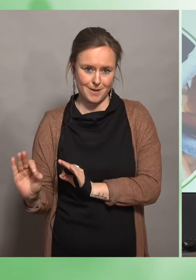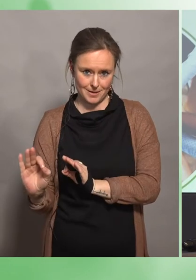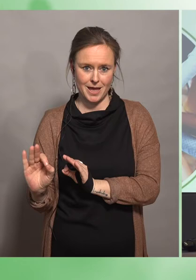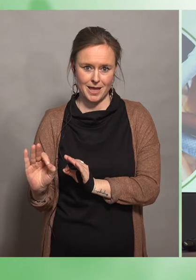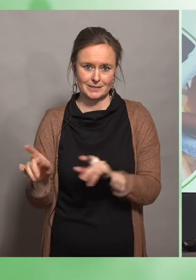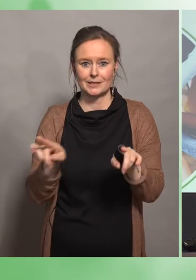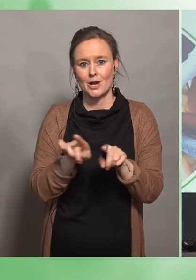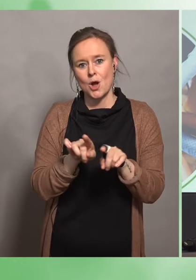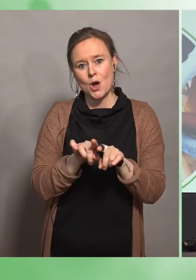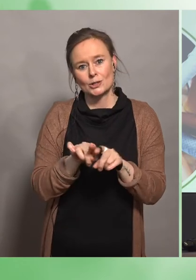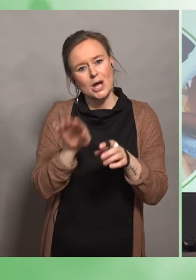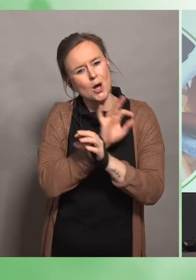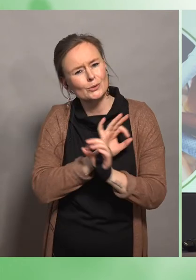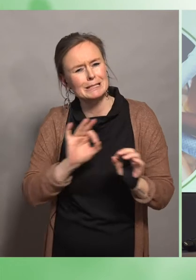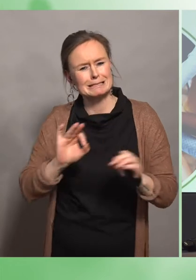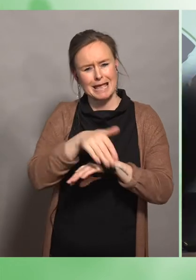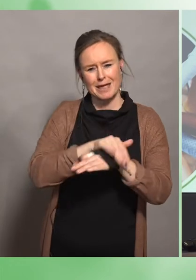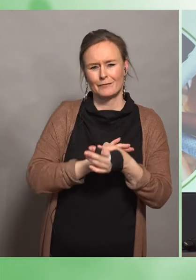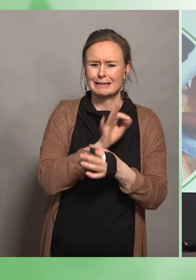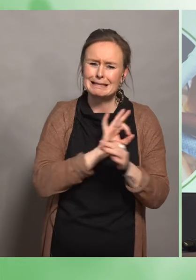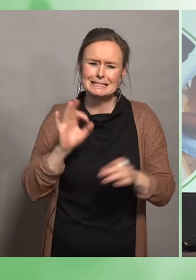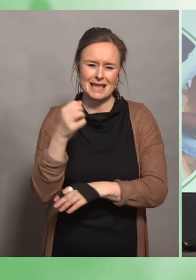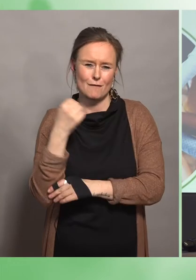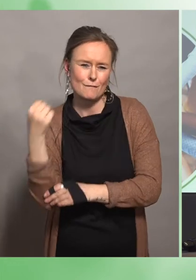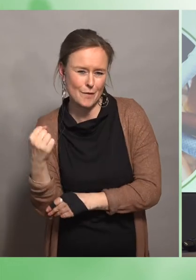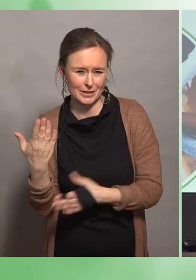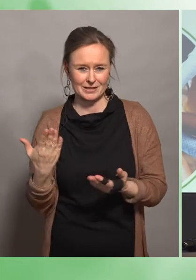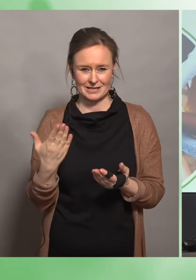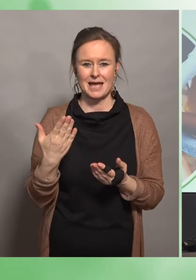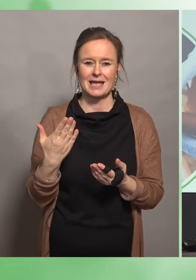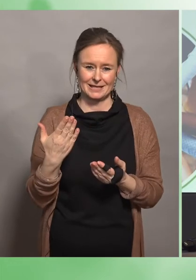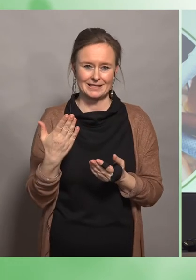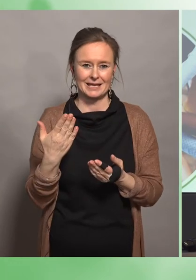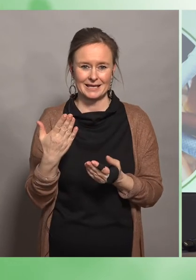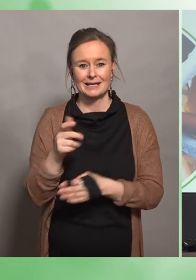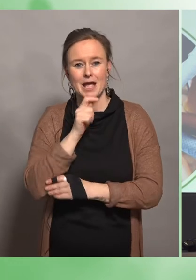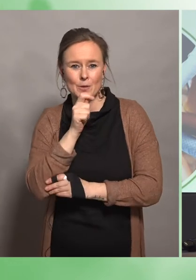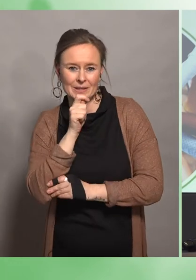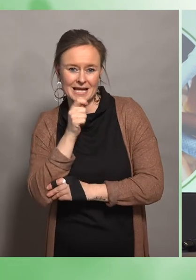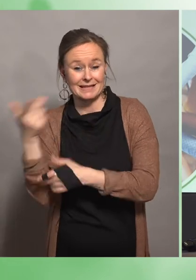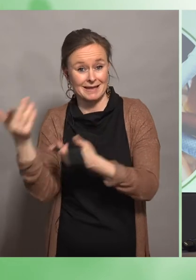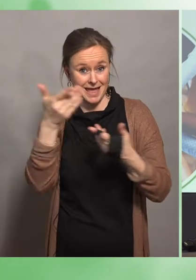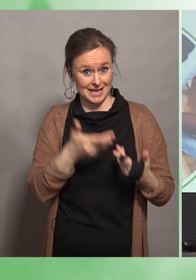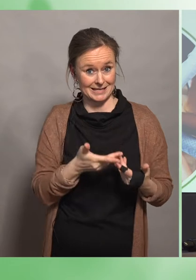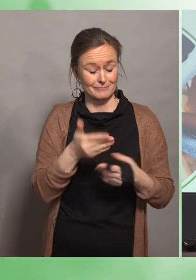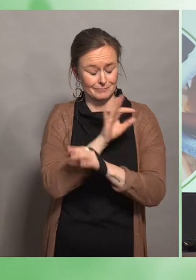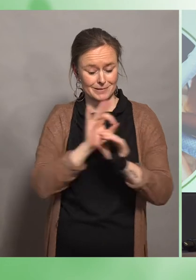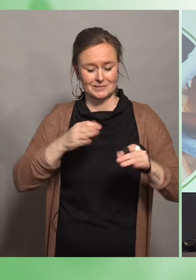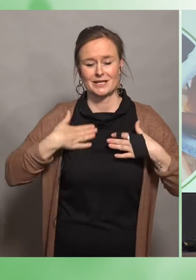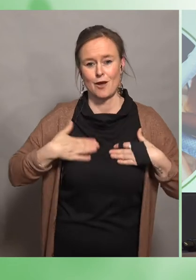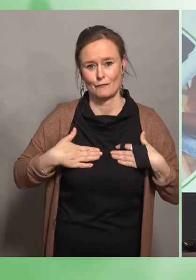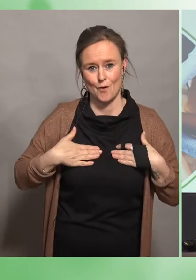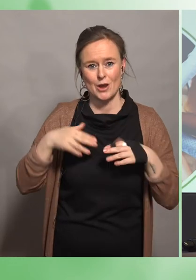einen sehr sympathischen, sehr erfolgreichen und absolut prädestinierten Keynote-Speaker eingeladen, auf den ich mich sehr freue. Er wird uns